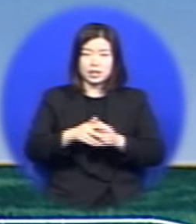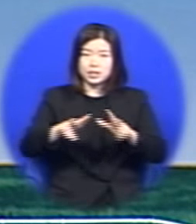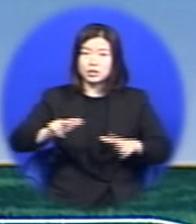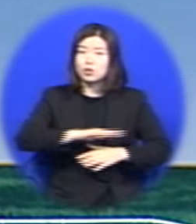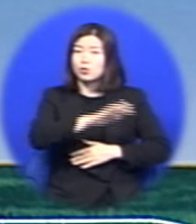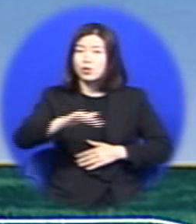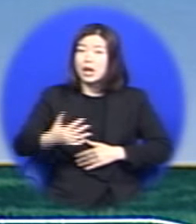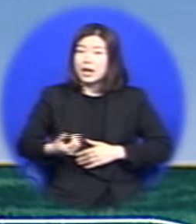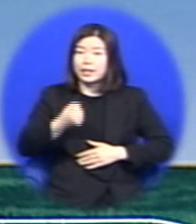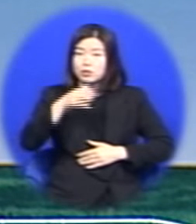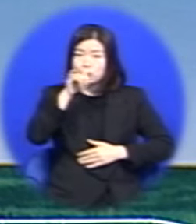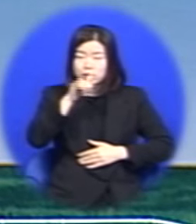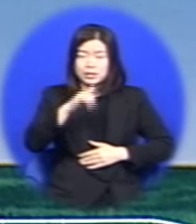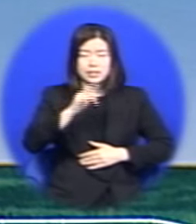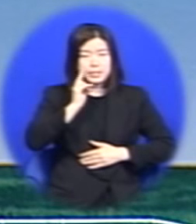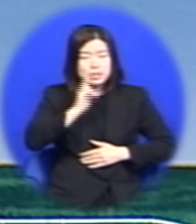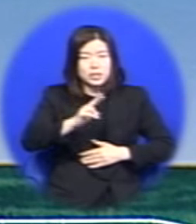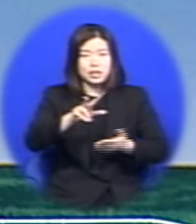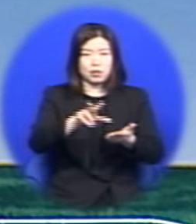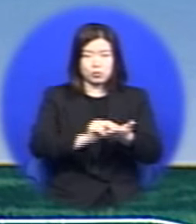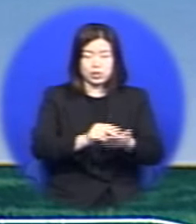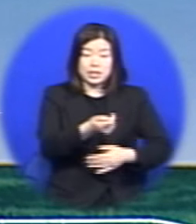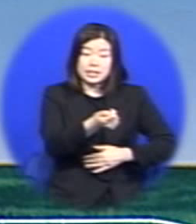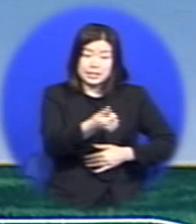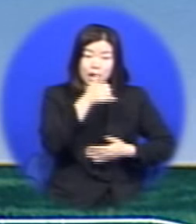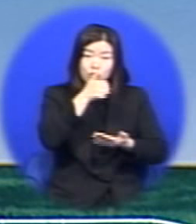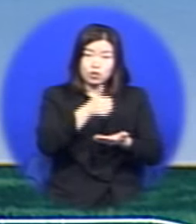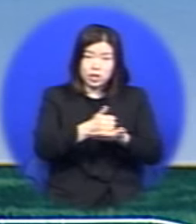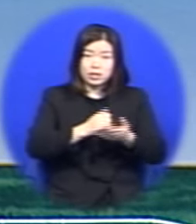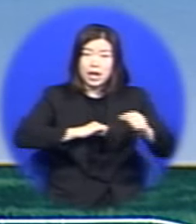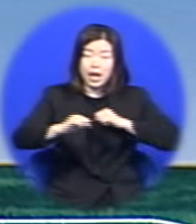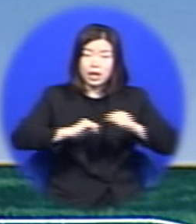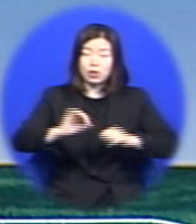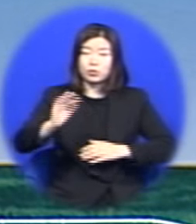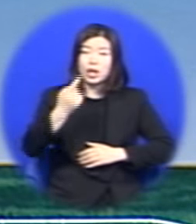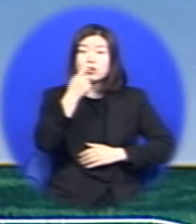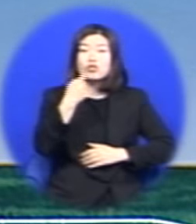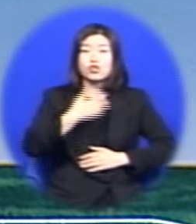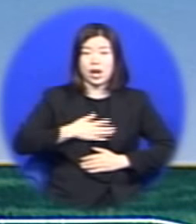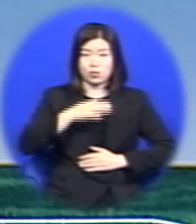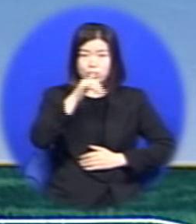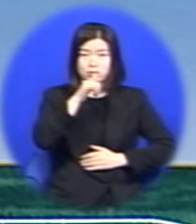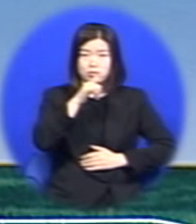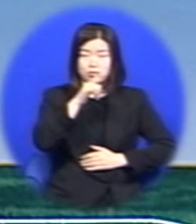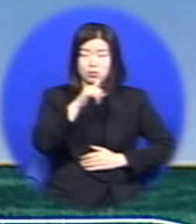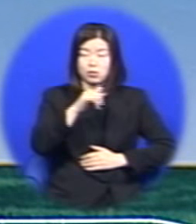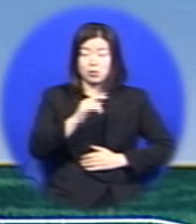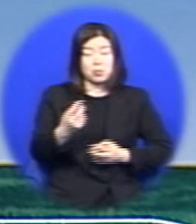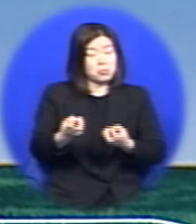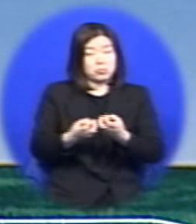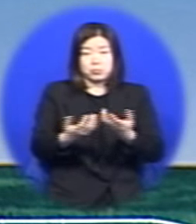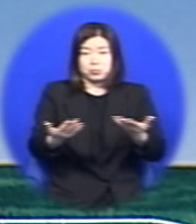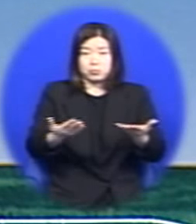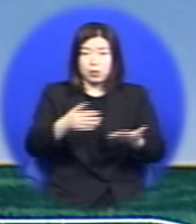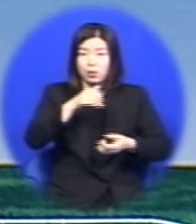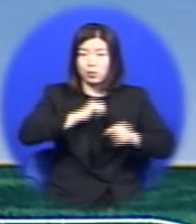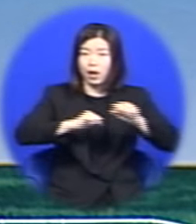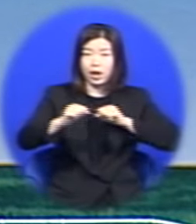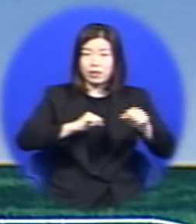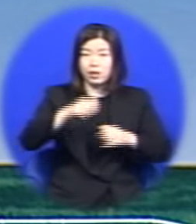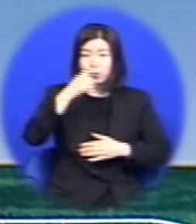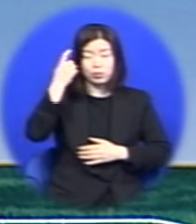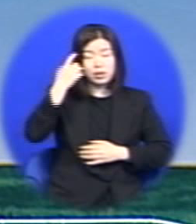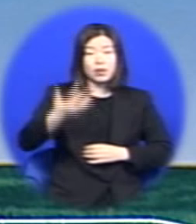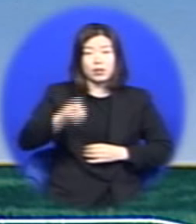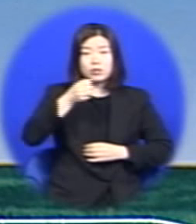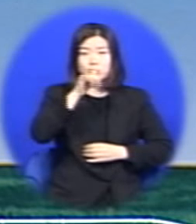있는 심각한 문제는 작은 죄는 지어도 되는 줄로 알고 있는 겁니다. 그건 어쩔 수 없이 지을 수밖에 없다고 그렇게 생각을